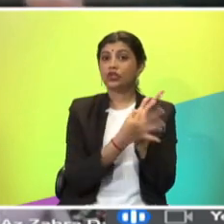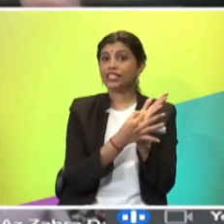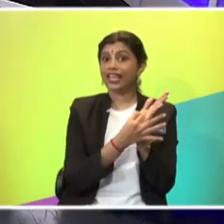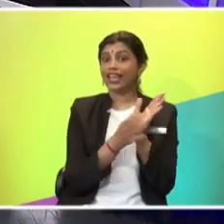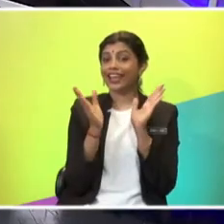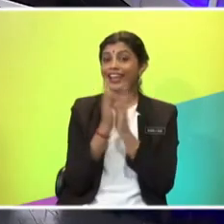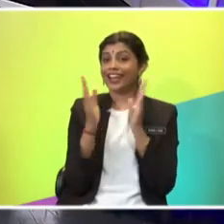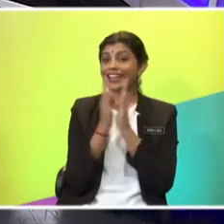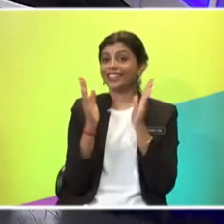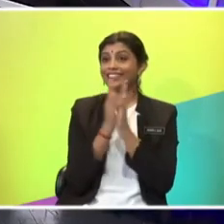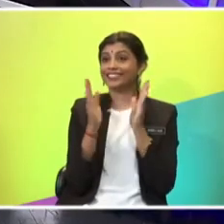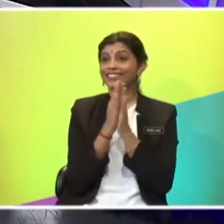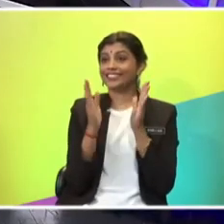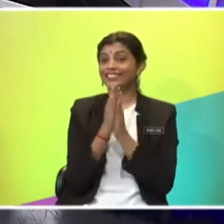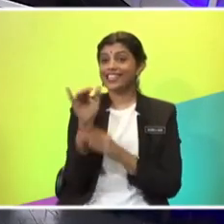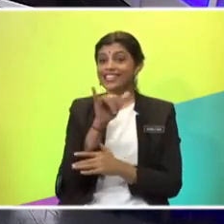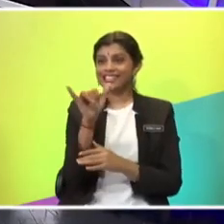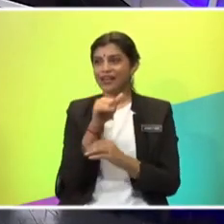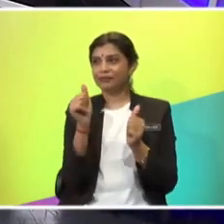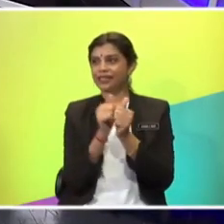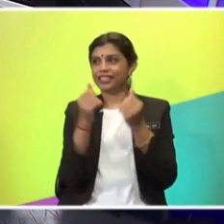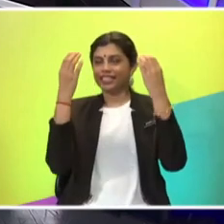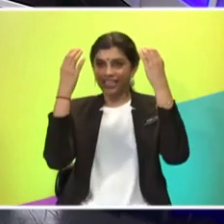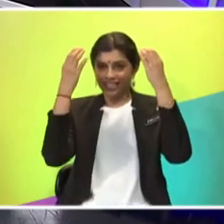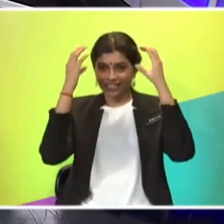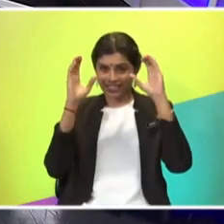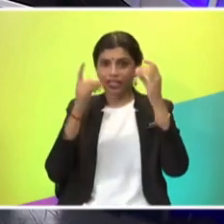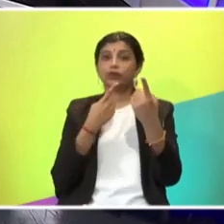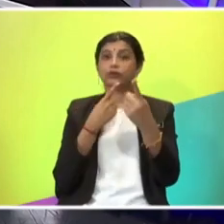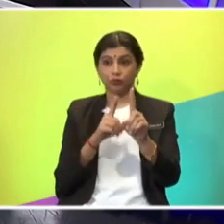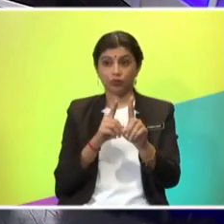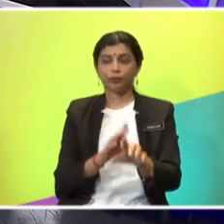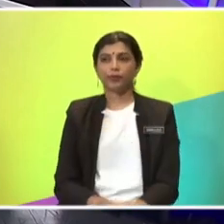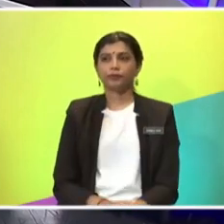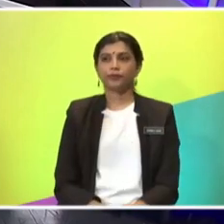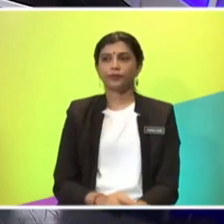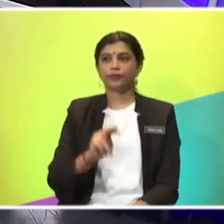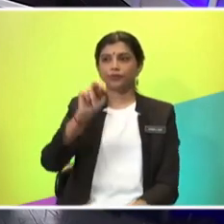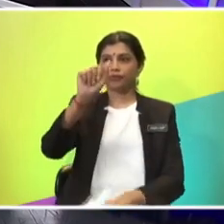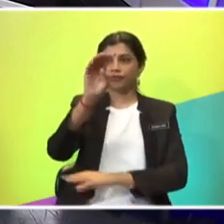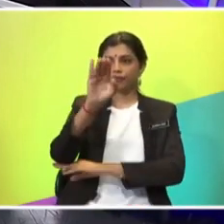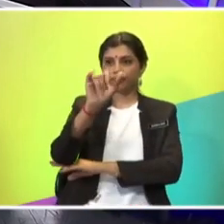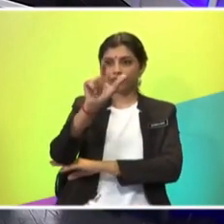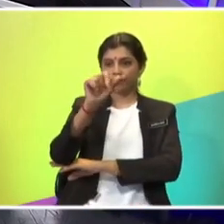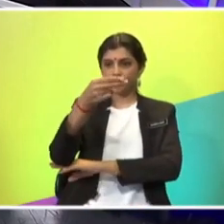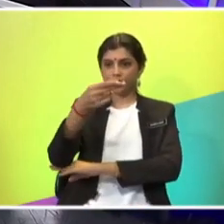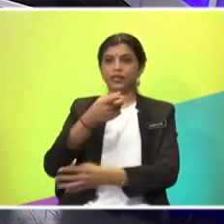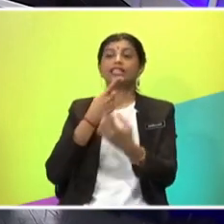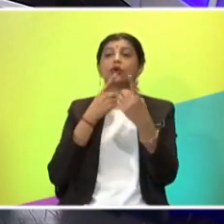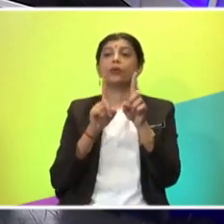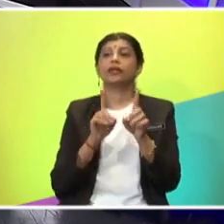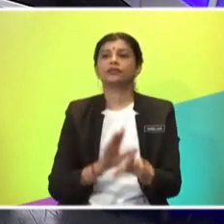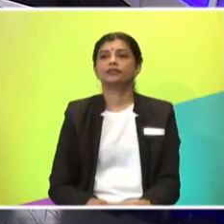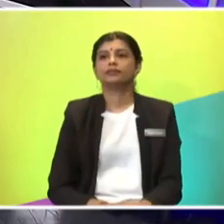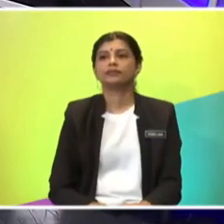RM6,986.90. Betul. Sama dengan jawapan yang ada pada cikgu. Dan juga jawapan Nabila. Nabila boleh bacakan Nabila.